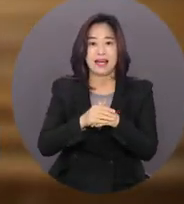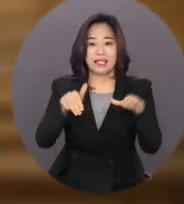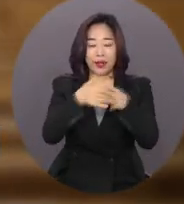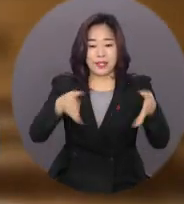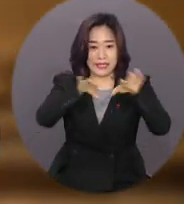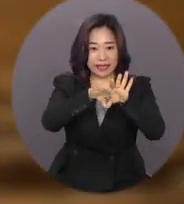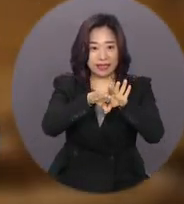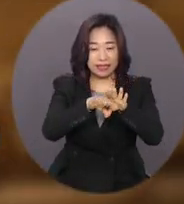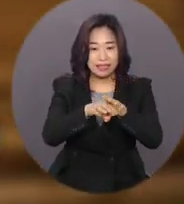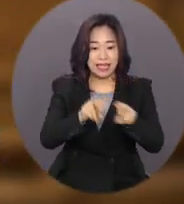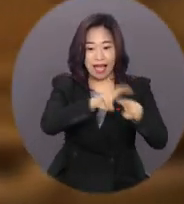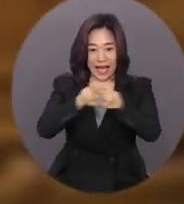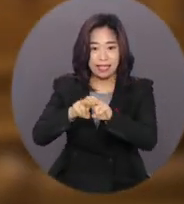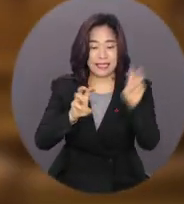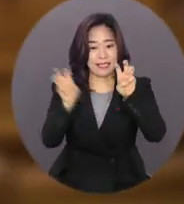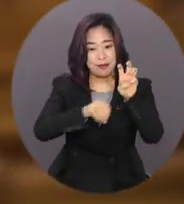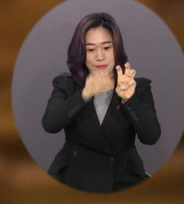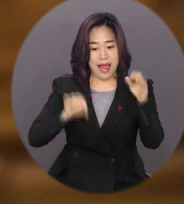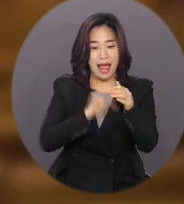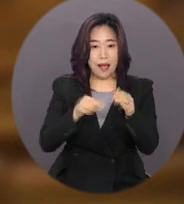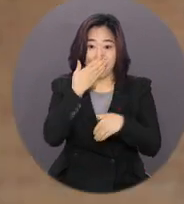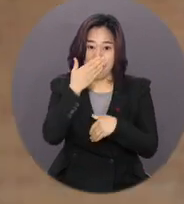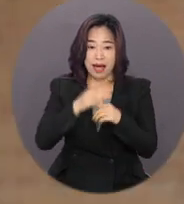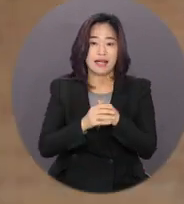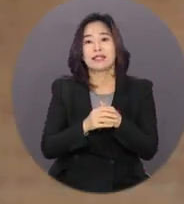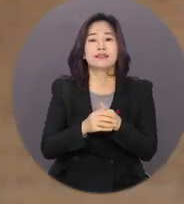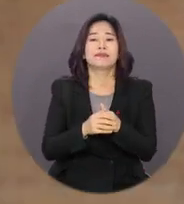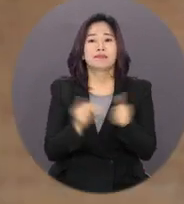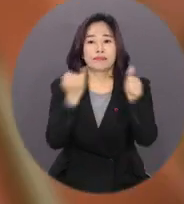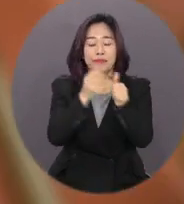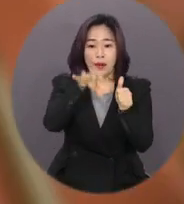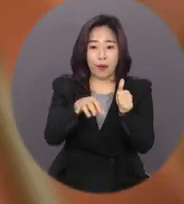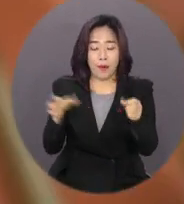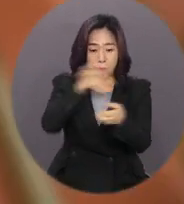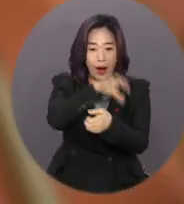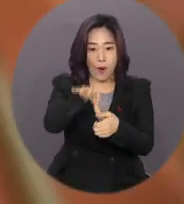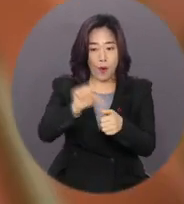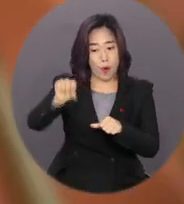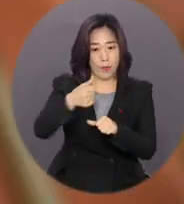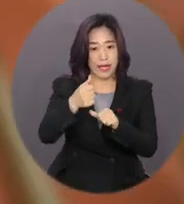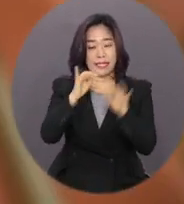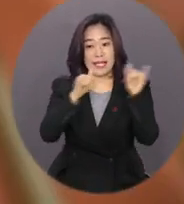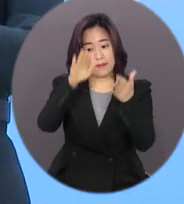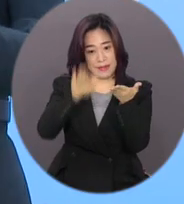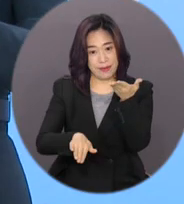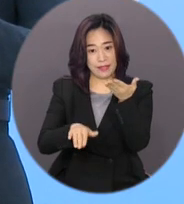좌석수의 30% 이내에서 가능해졌고 결혼식장과 장례식장의 출입도 500명 미만으로